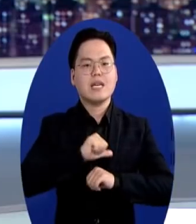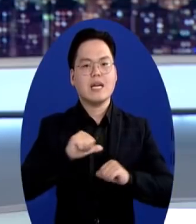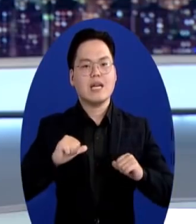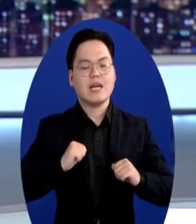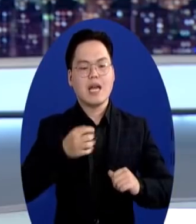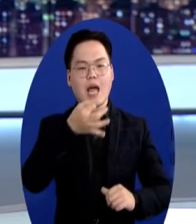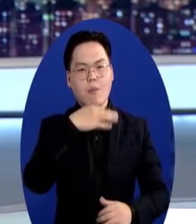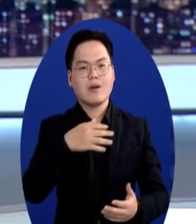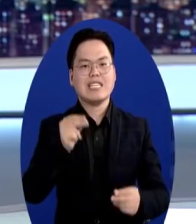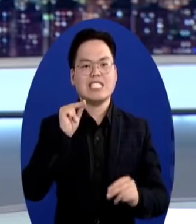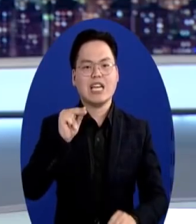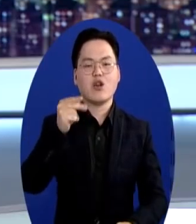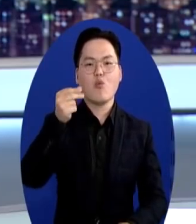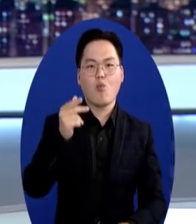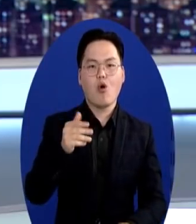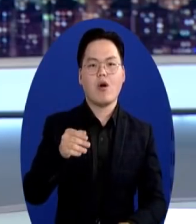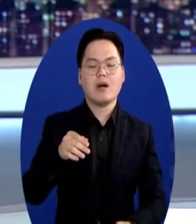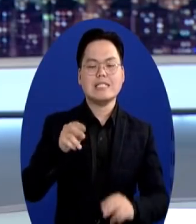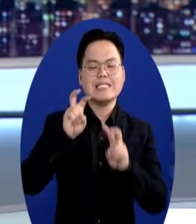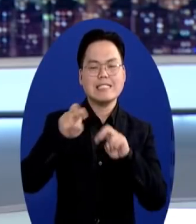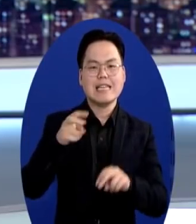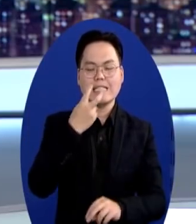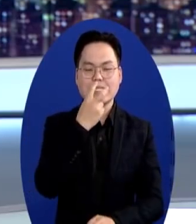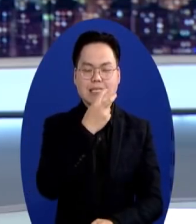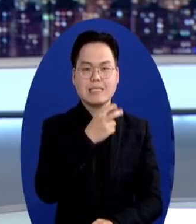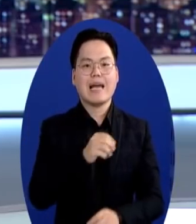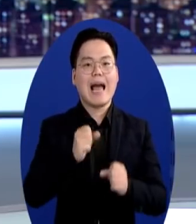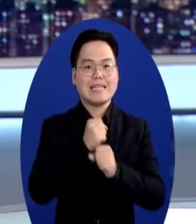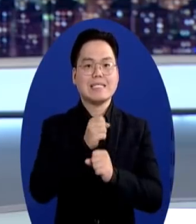бүтээгдэхүүний чанар үн хэрэглэн дээр нэгдсэн хяналт тавьж ажиллана.